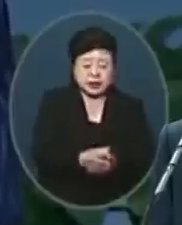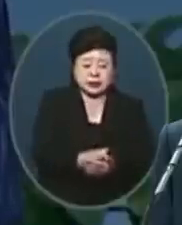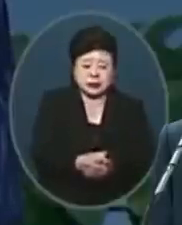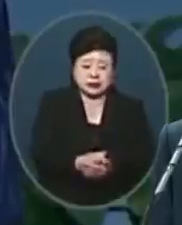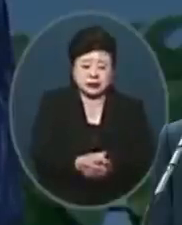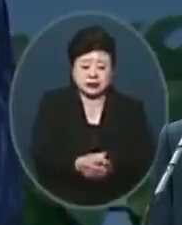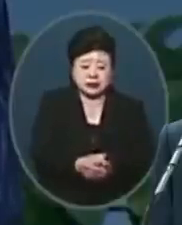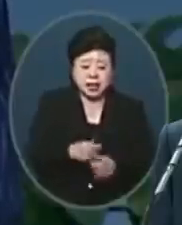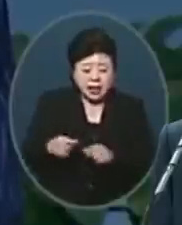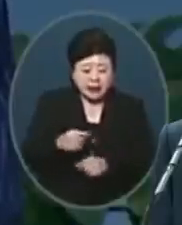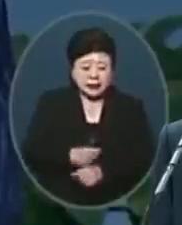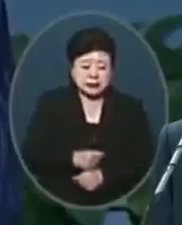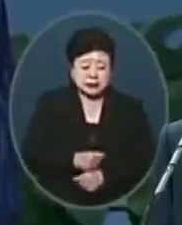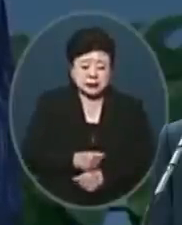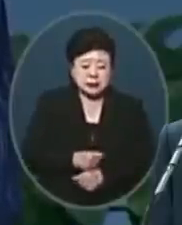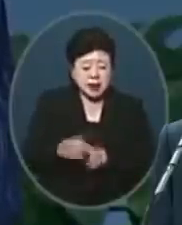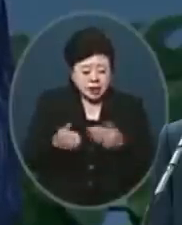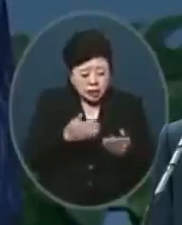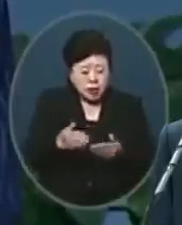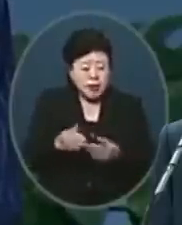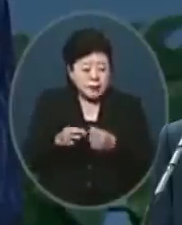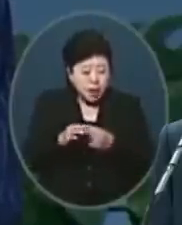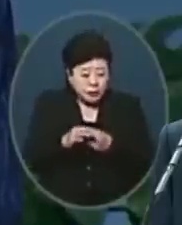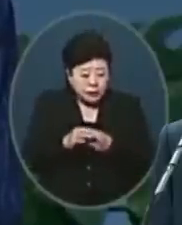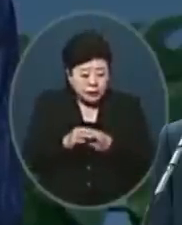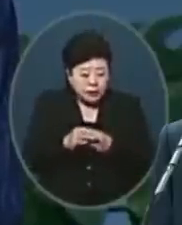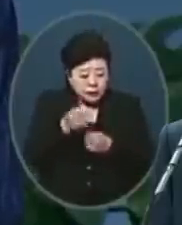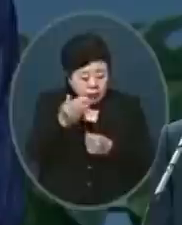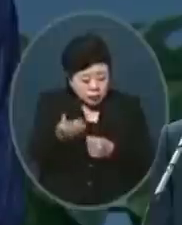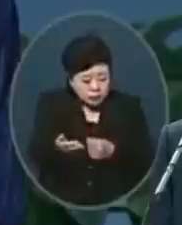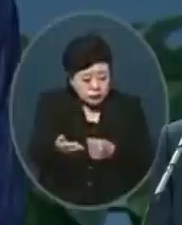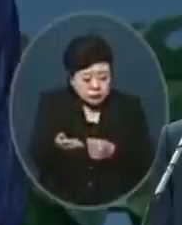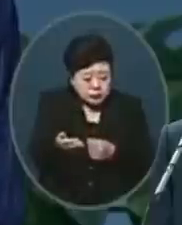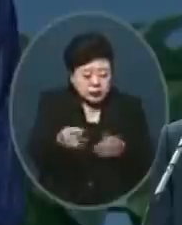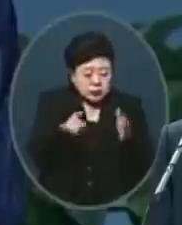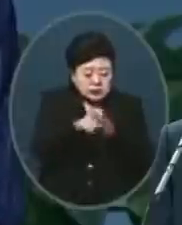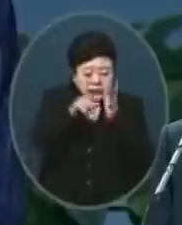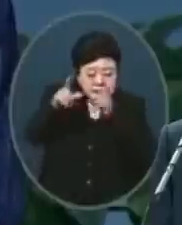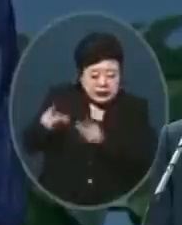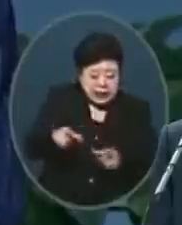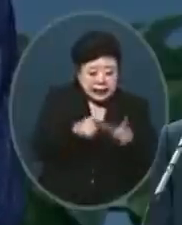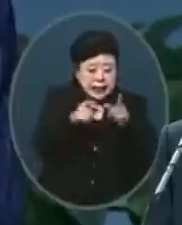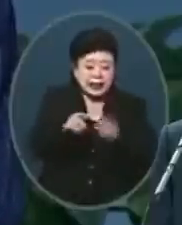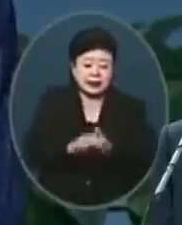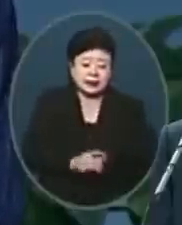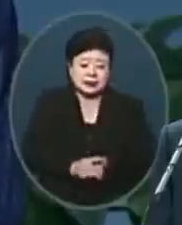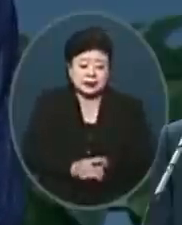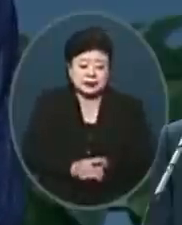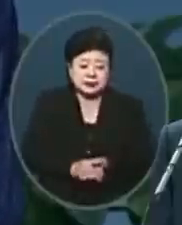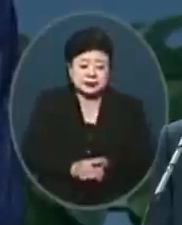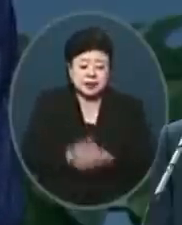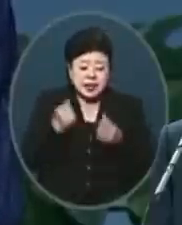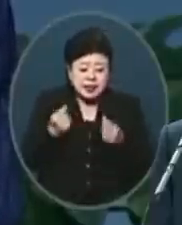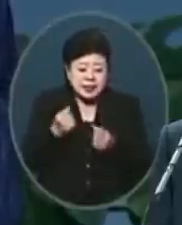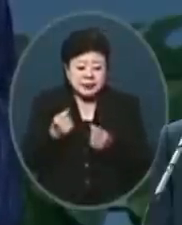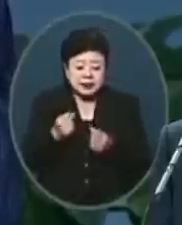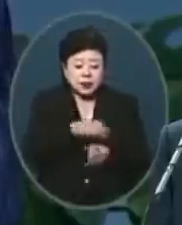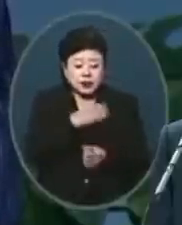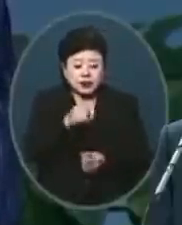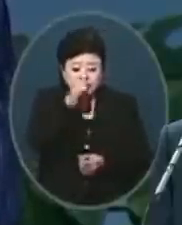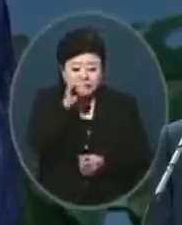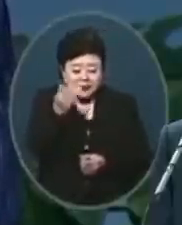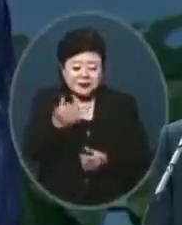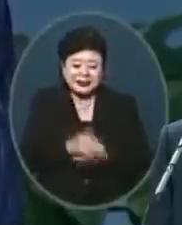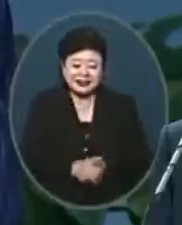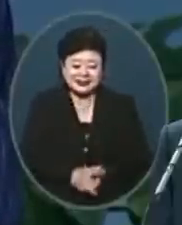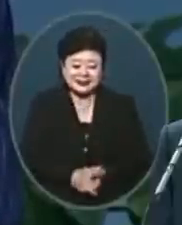이런 것을 행해서 체험을 하면은 여러분은 신앙생활에 힘이 있고 능력이 있게 되는